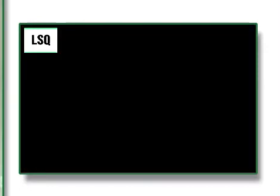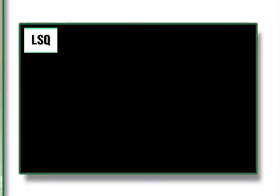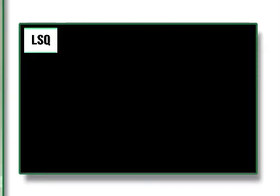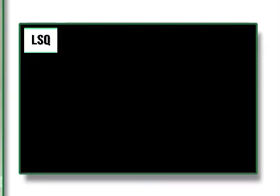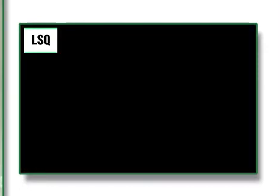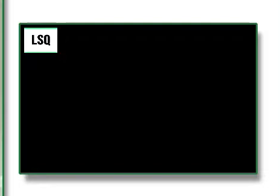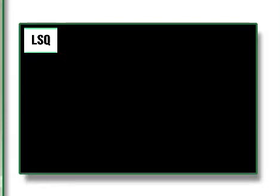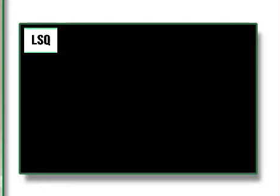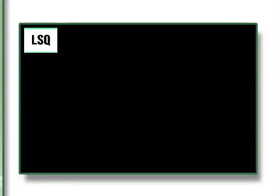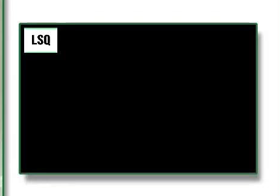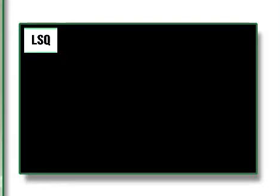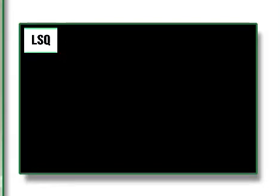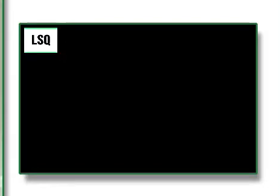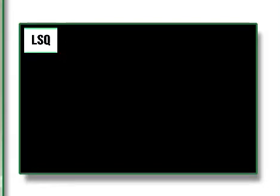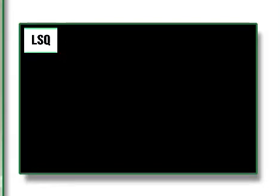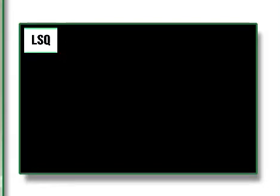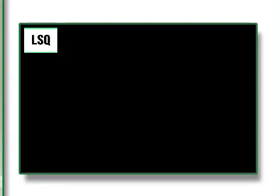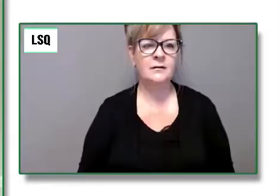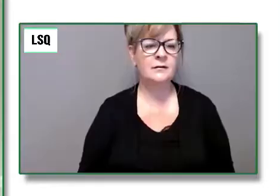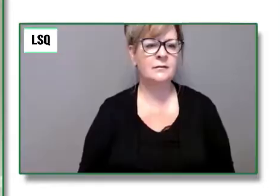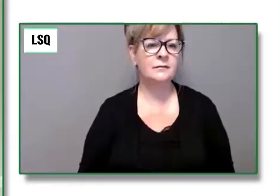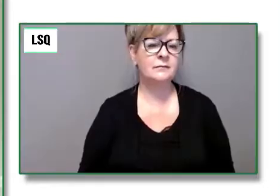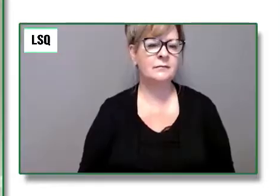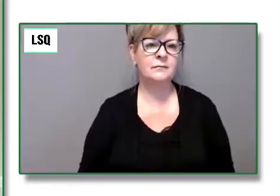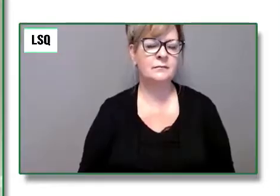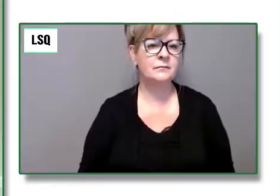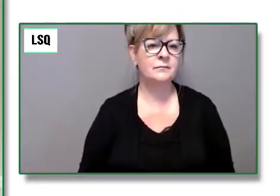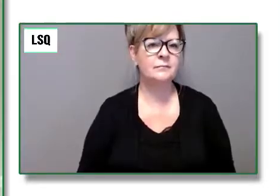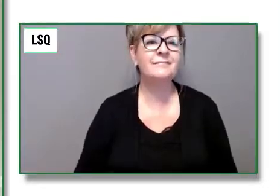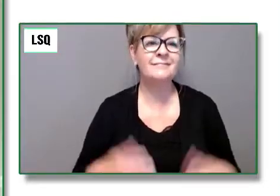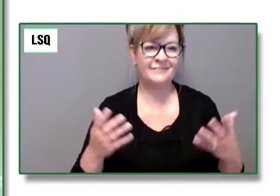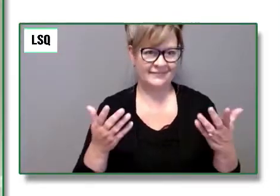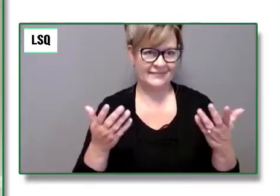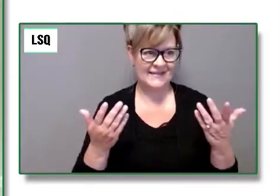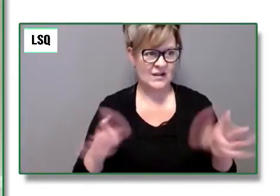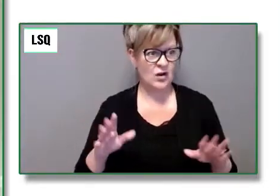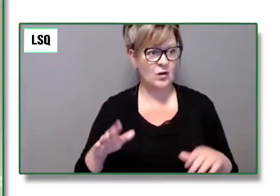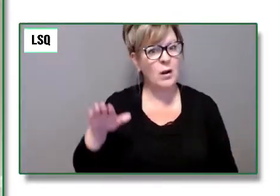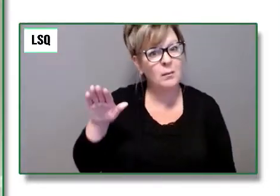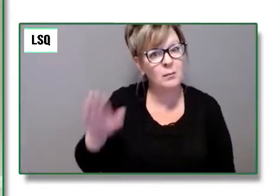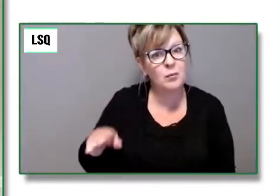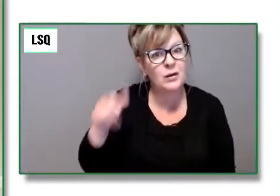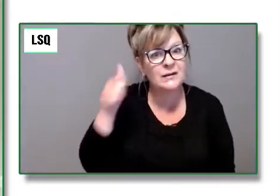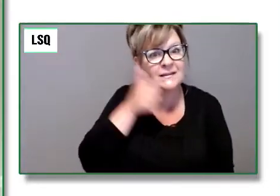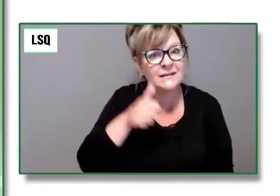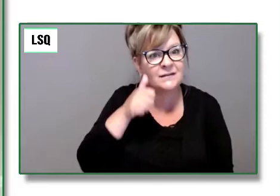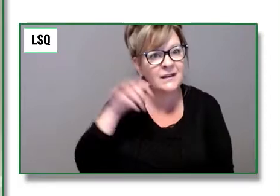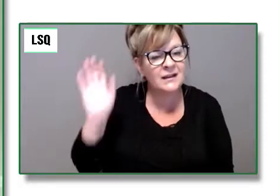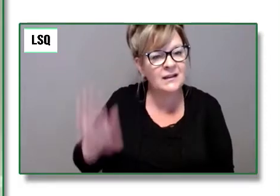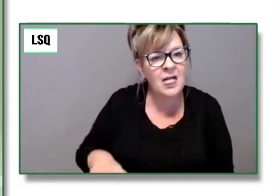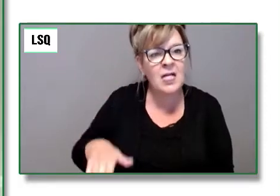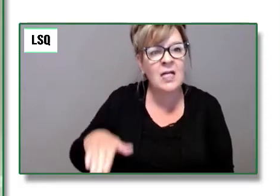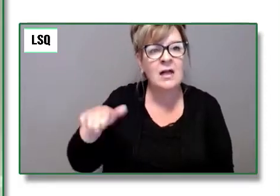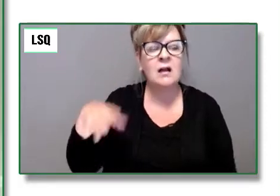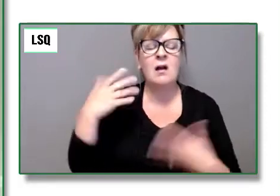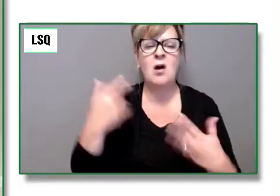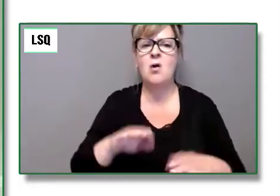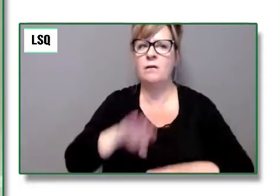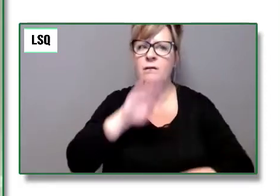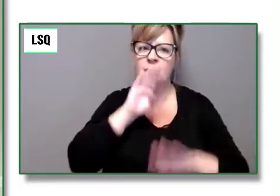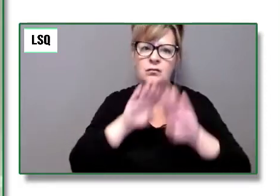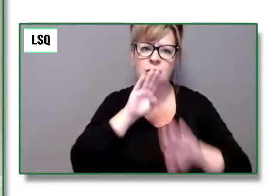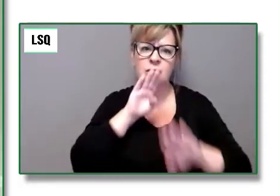m'adapter et que le monde allait rester comme il était. Et